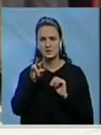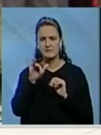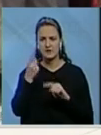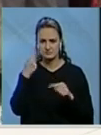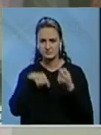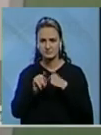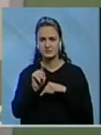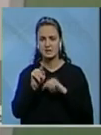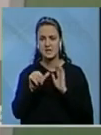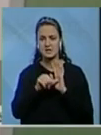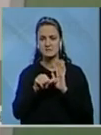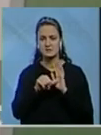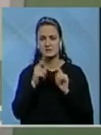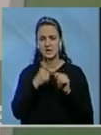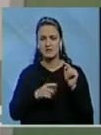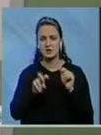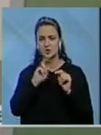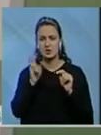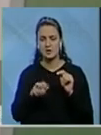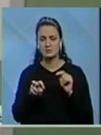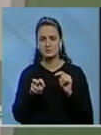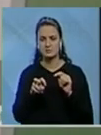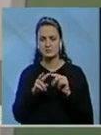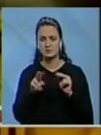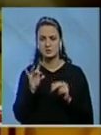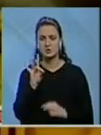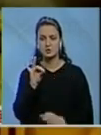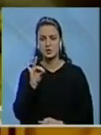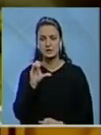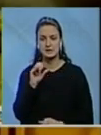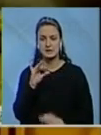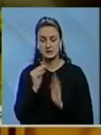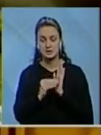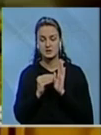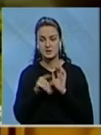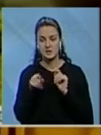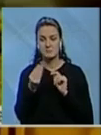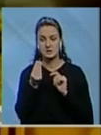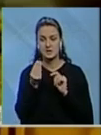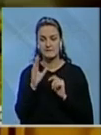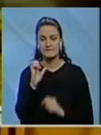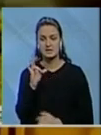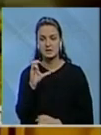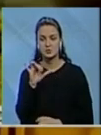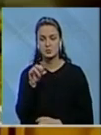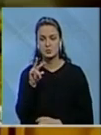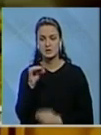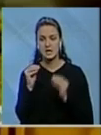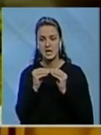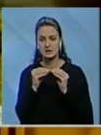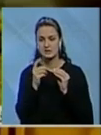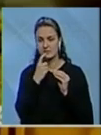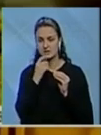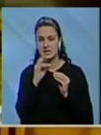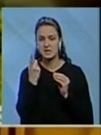დაახლოებით 6.5 დოლარის ტოლფასია, როგორც როიტერი წერს. Ამ თანხით ვენესუელაში 10 ცალ კვერცხს ან